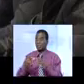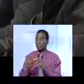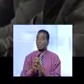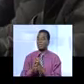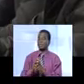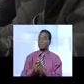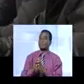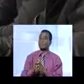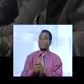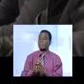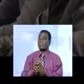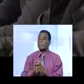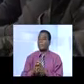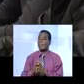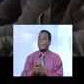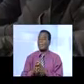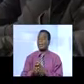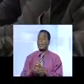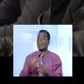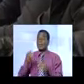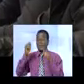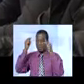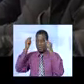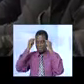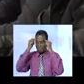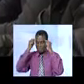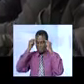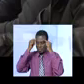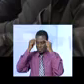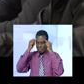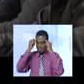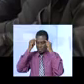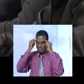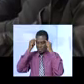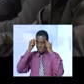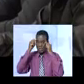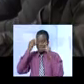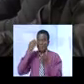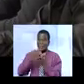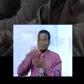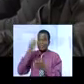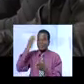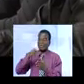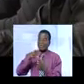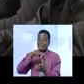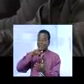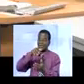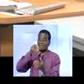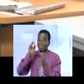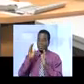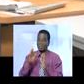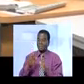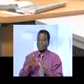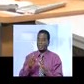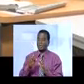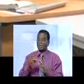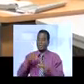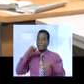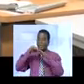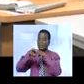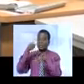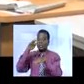Bretagne. Les préoccupations sont posées. Financement des études, intégration